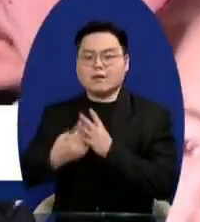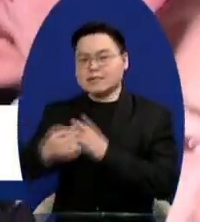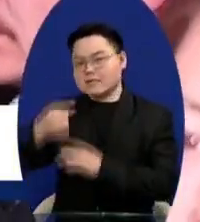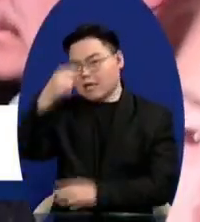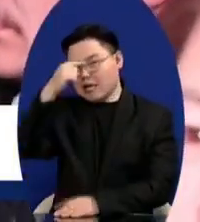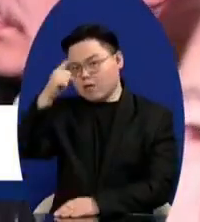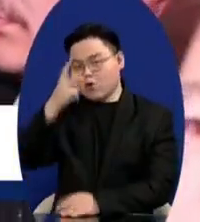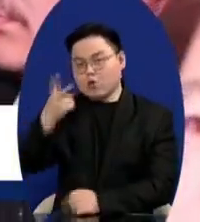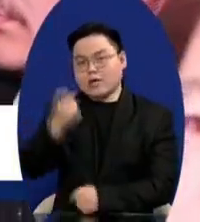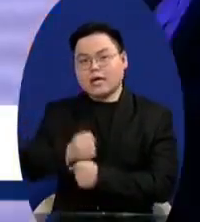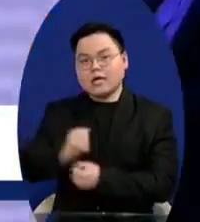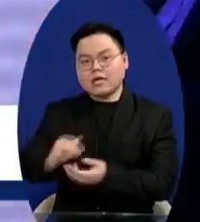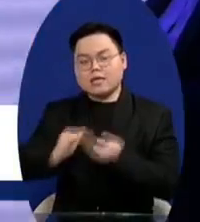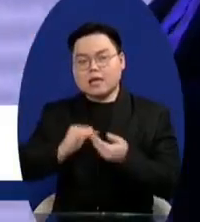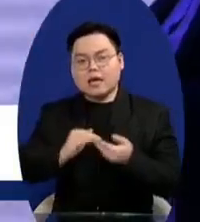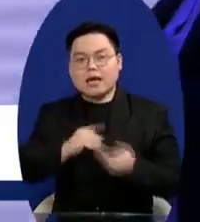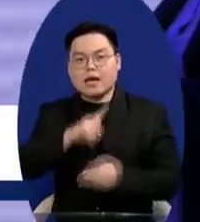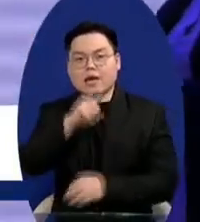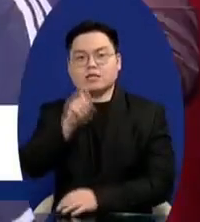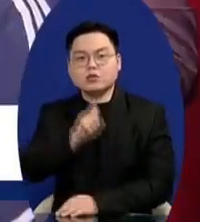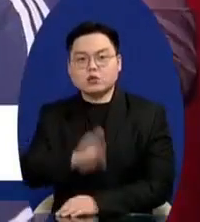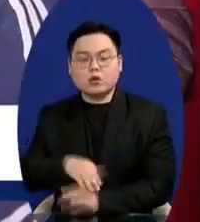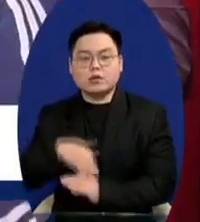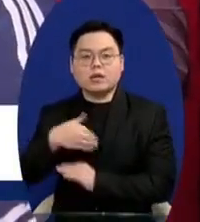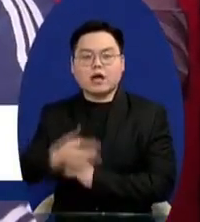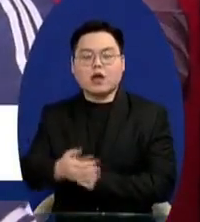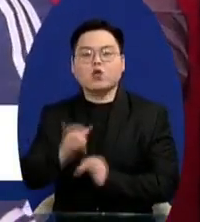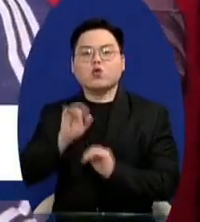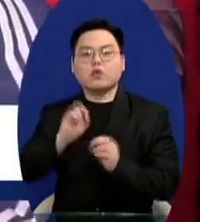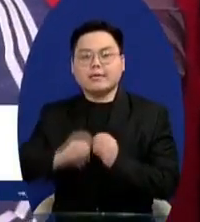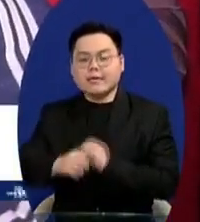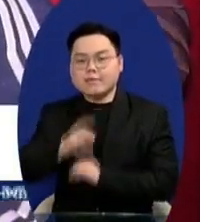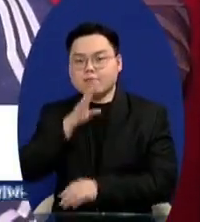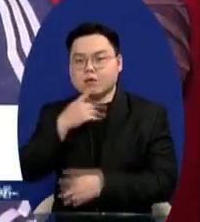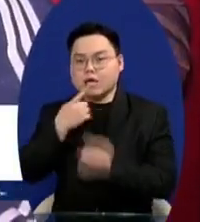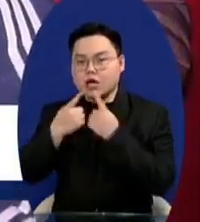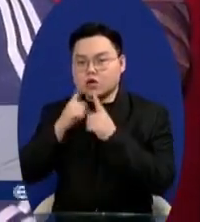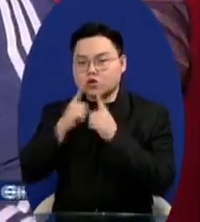ажиллагаатай танилцаж тулгымцсан асуудал болоод цаашид хэрэгжүүлэх ажлын талаар зөвлөлдсөн юм аа.